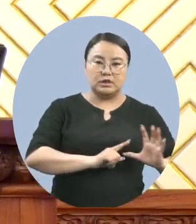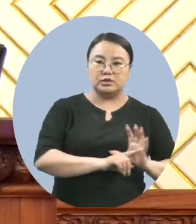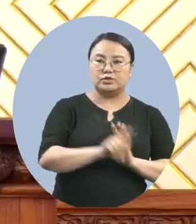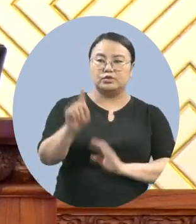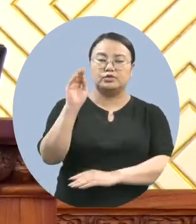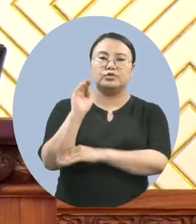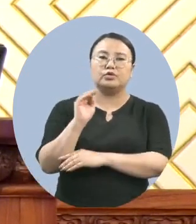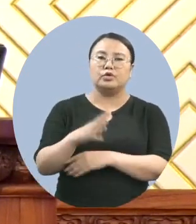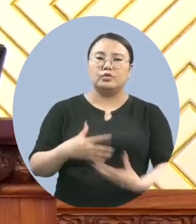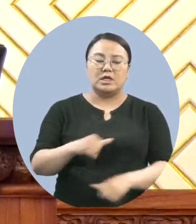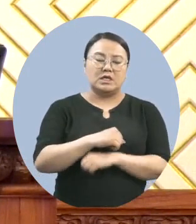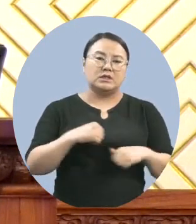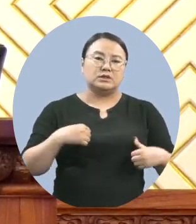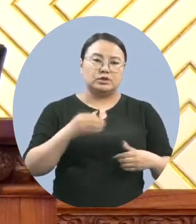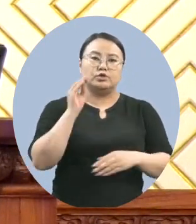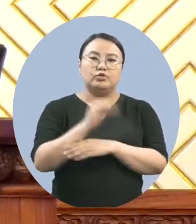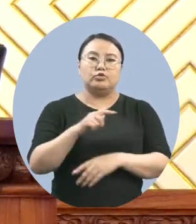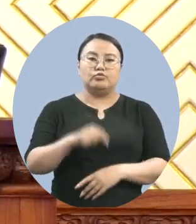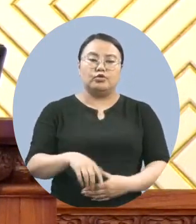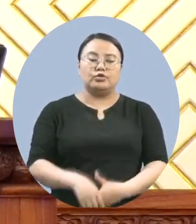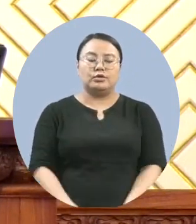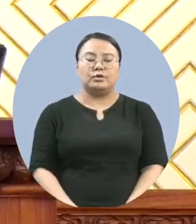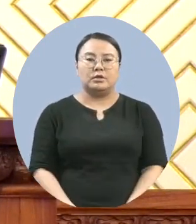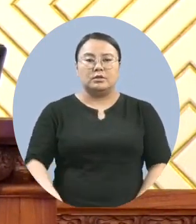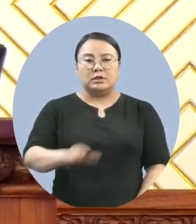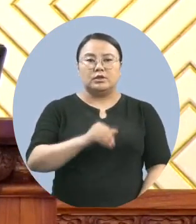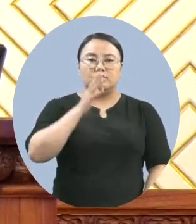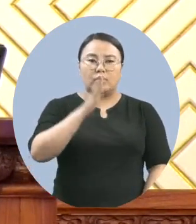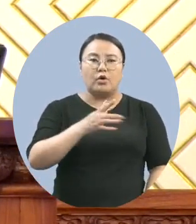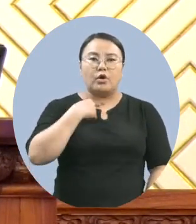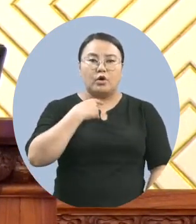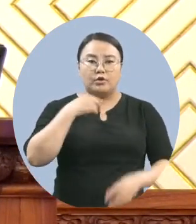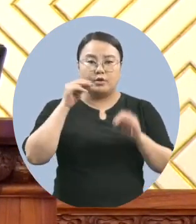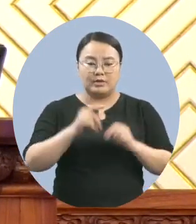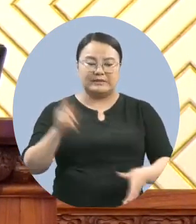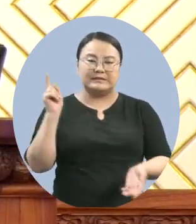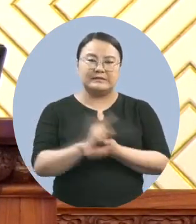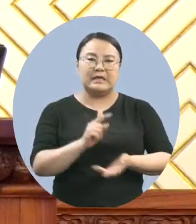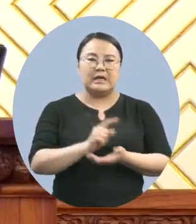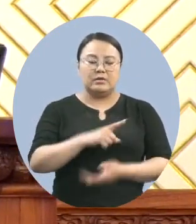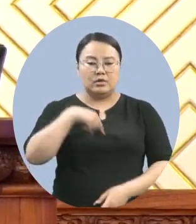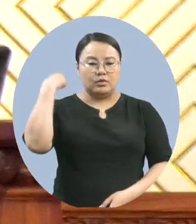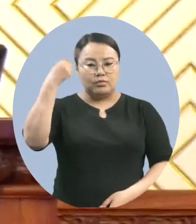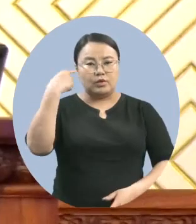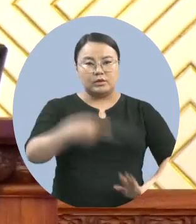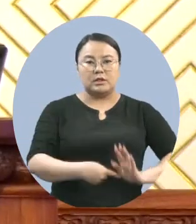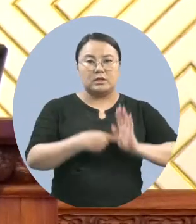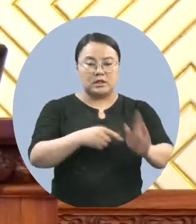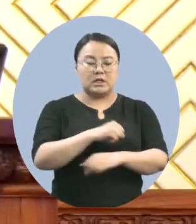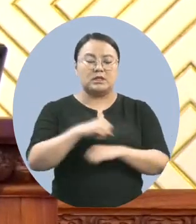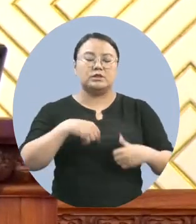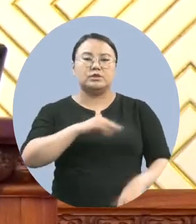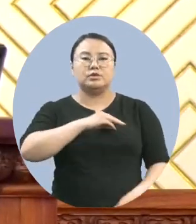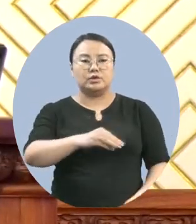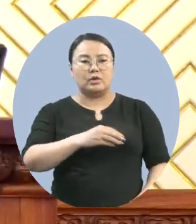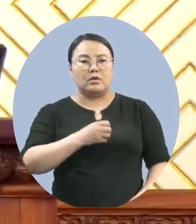мянган иргэдийн төлөөлөл учраас тэдний дуу хоолой болж заавал үзэл бодлоо илэрхийлж ард